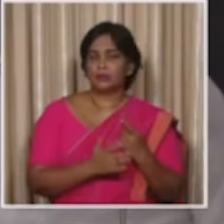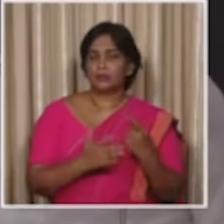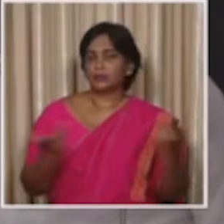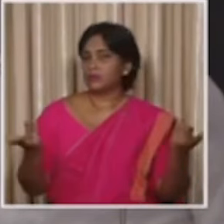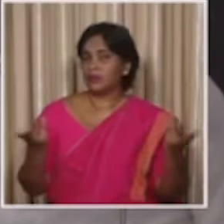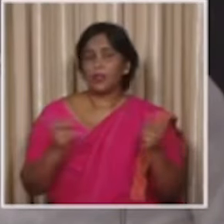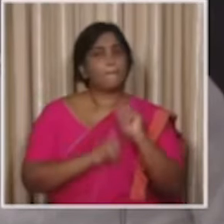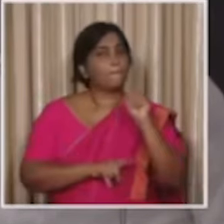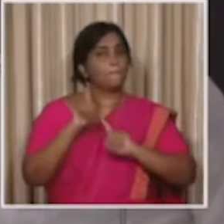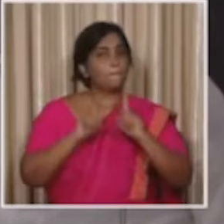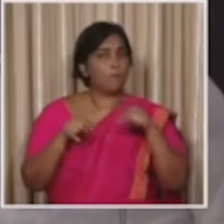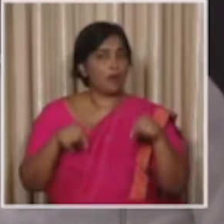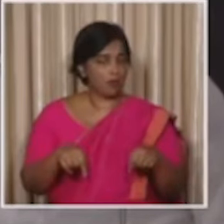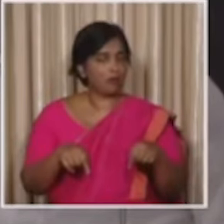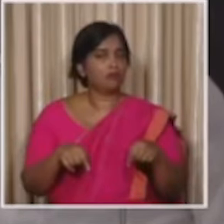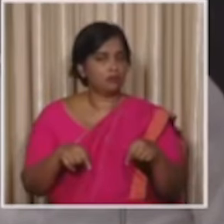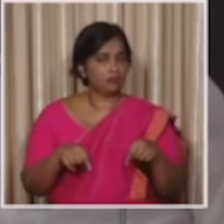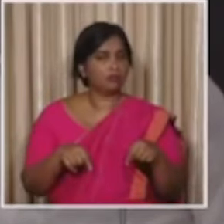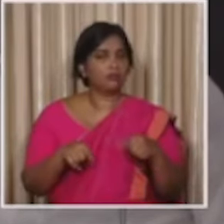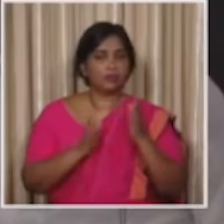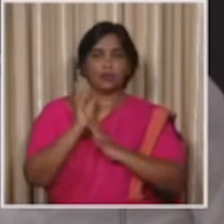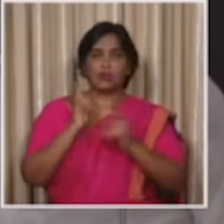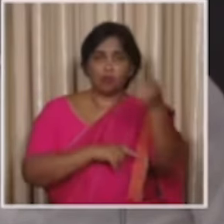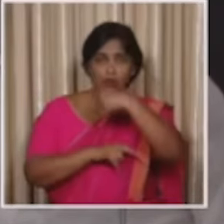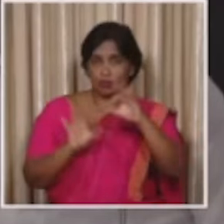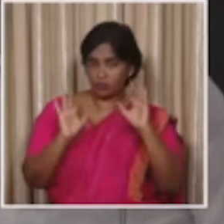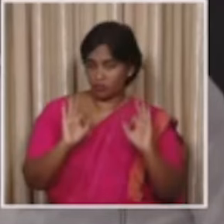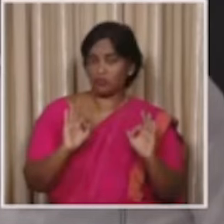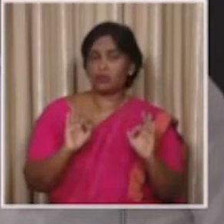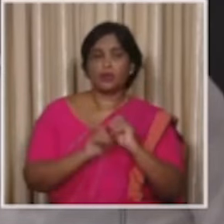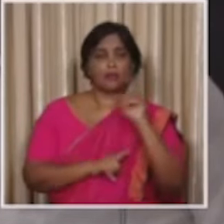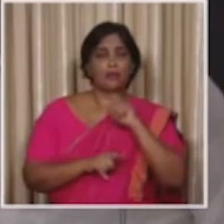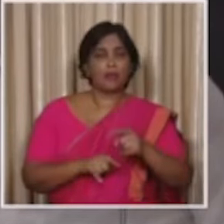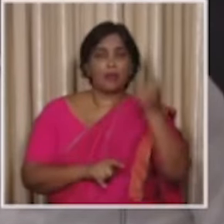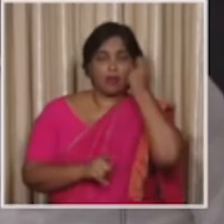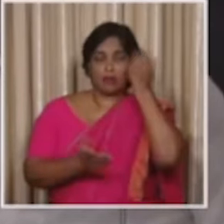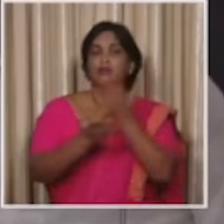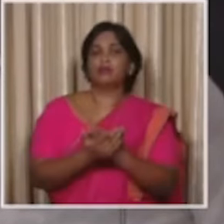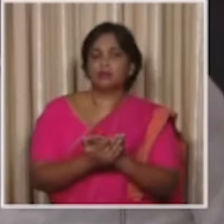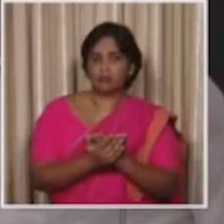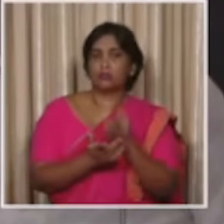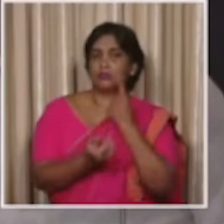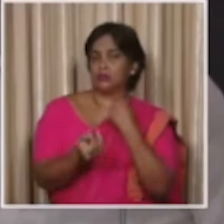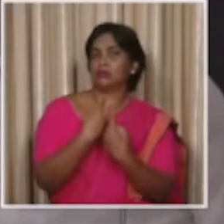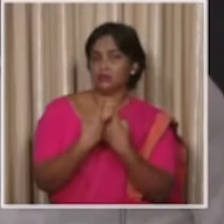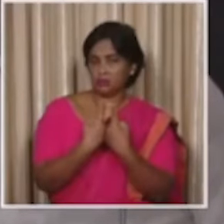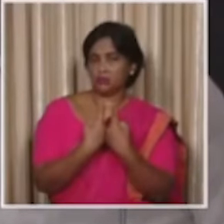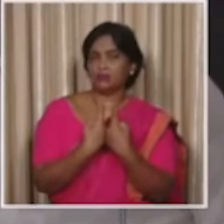එහෙමනම් පාර්ලිමේන්තුවට සිද්ධ වෙනවා අපේ මන්ත්‍රීවරු සූදානම් නම් පාර්ලිමේන්තුවේ යෝජනාවක් ගැනලා මේක නම් විමර්ශනයක්